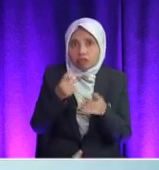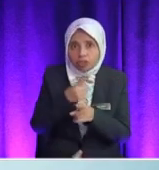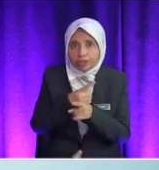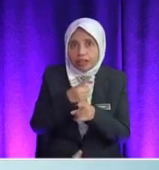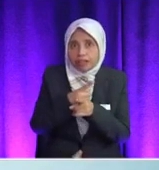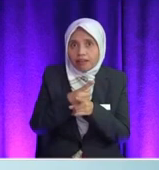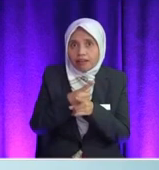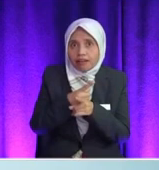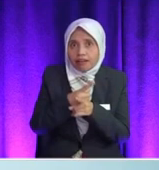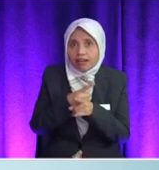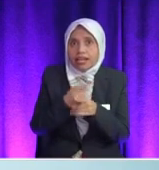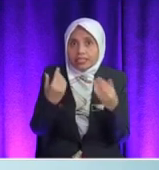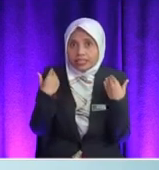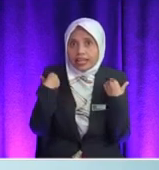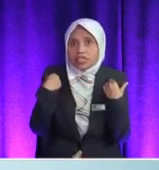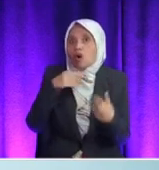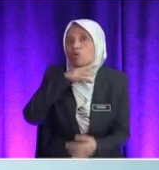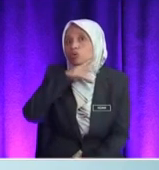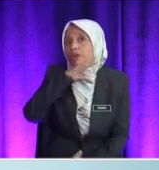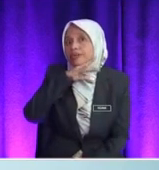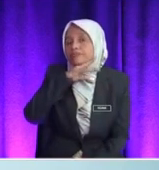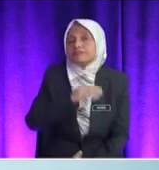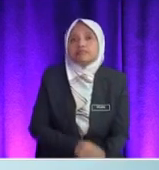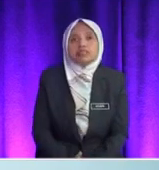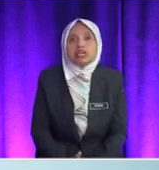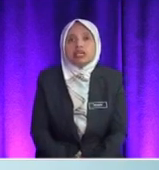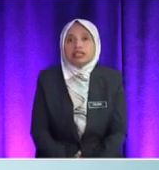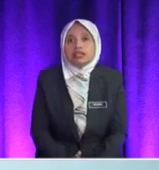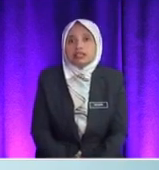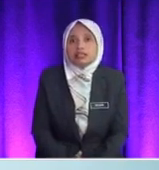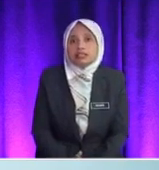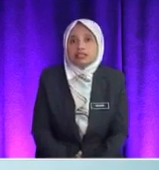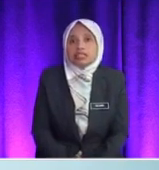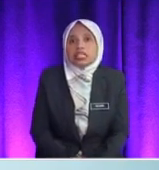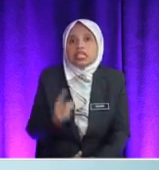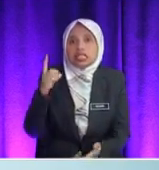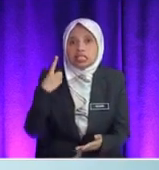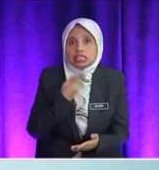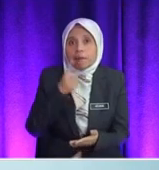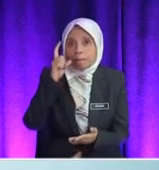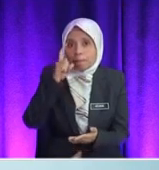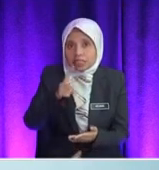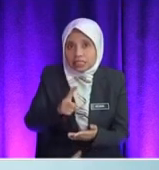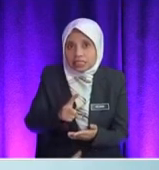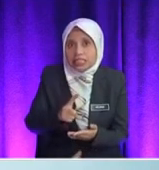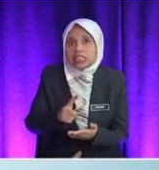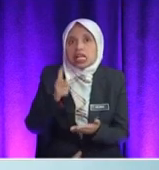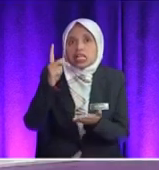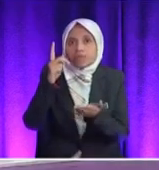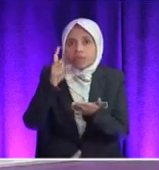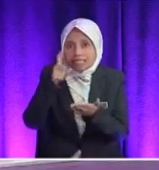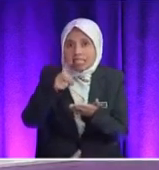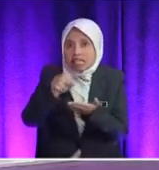ada baik tadi nge-chat Kak kita kenal pastikan sabun-sabun tidak turun